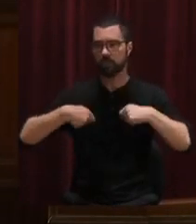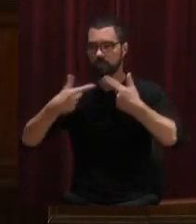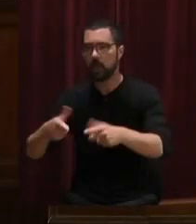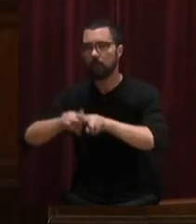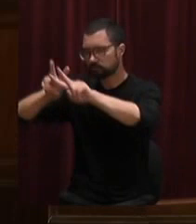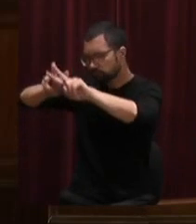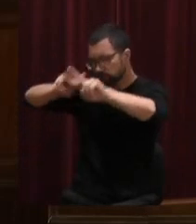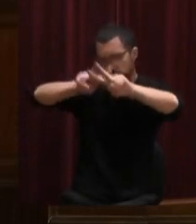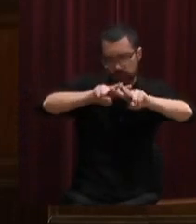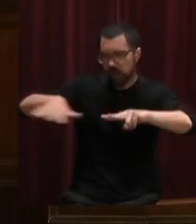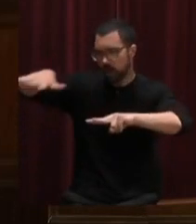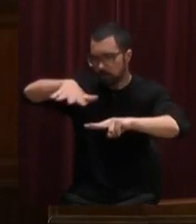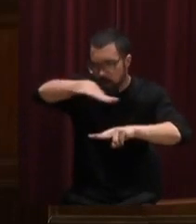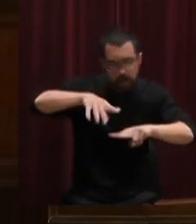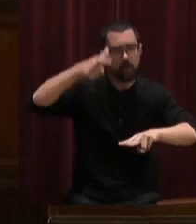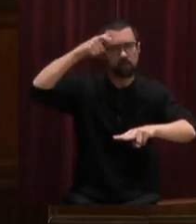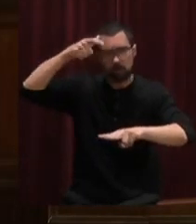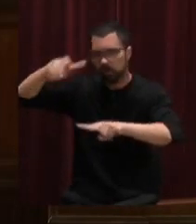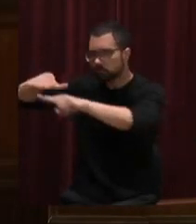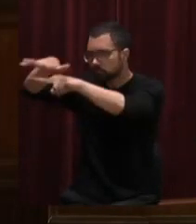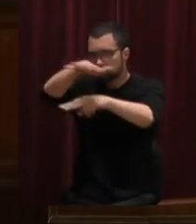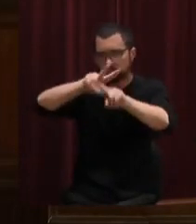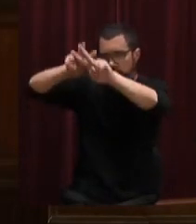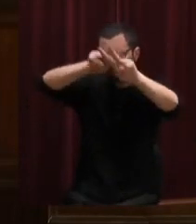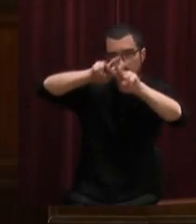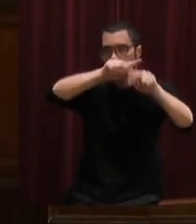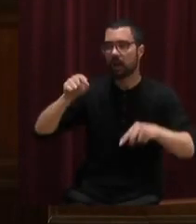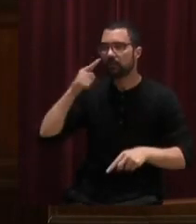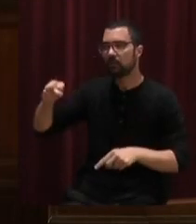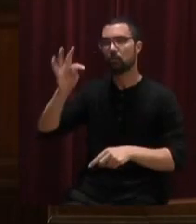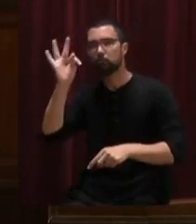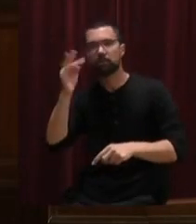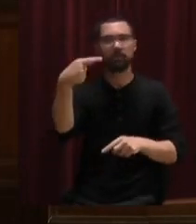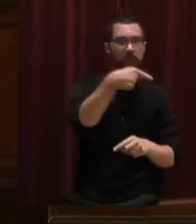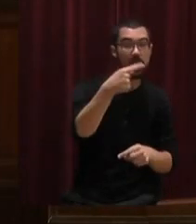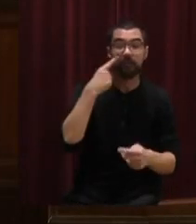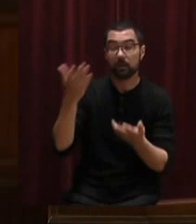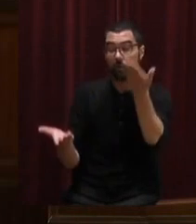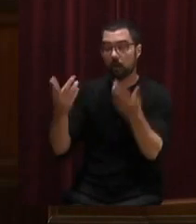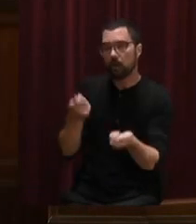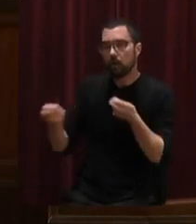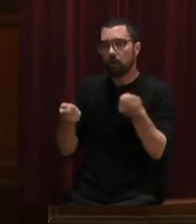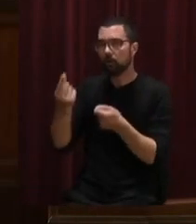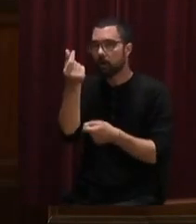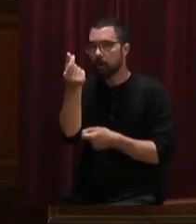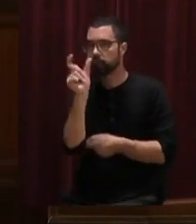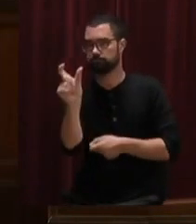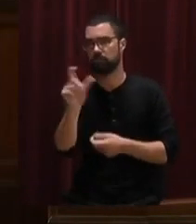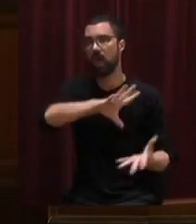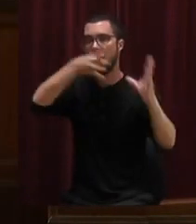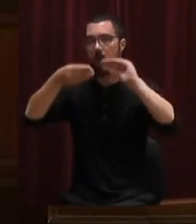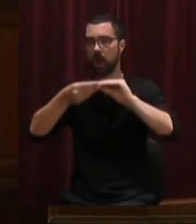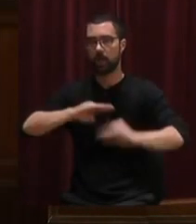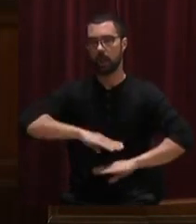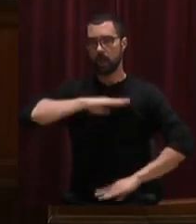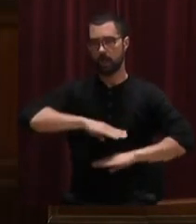immobiliari barri a barri, poble a poble, per després actuar amb un objectiu, que els preus de cada zona s'adaptin a la capacitat